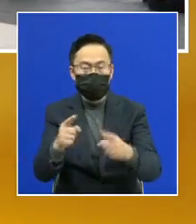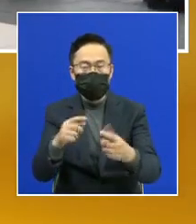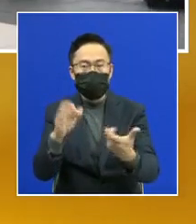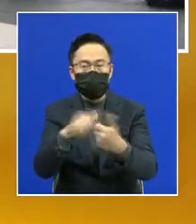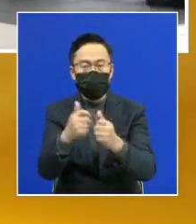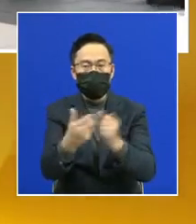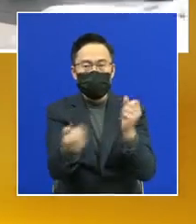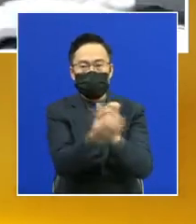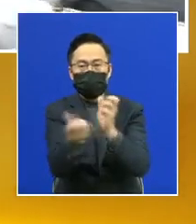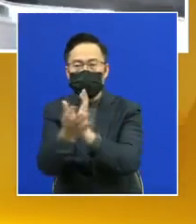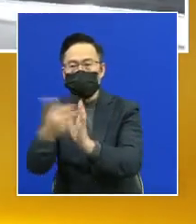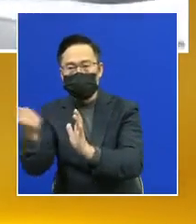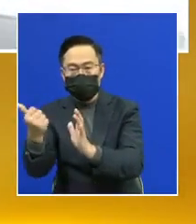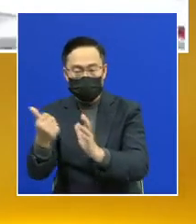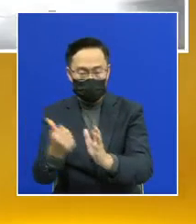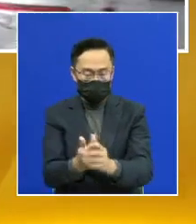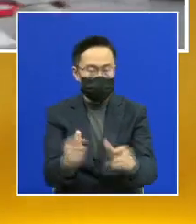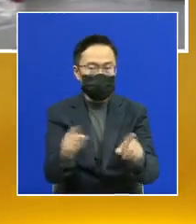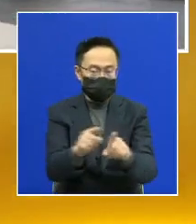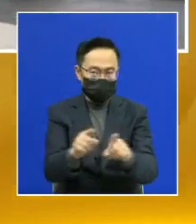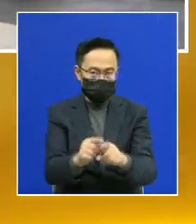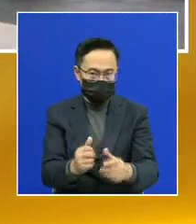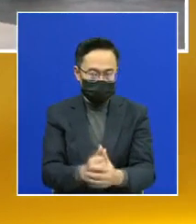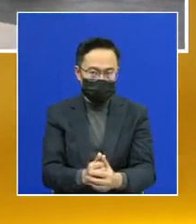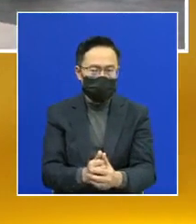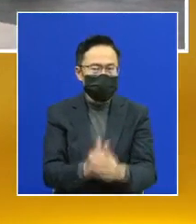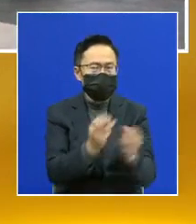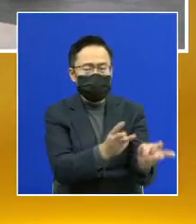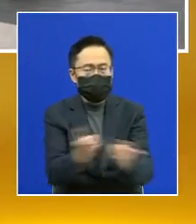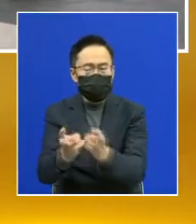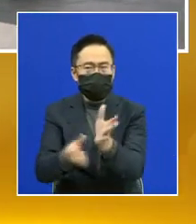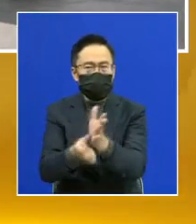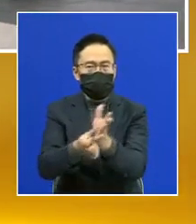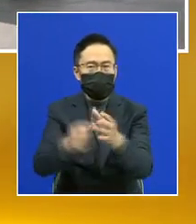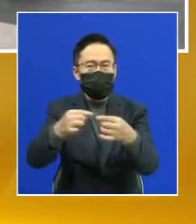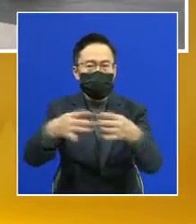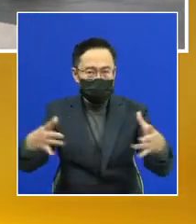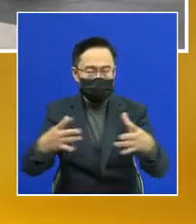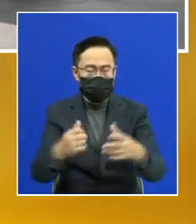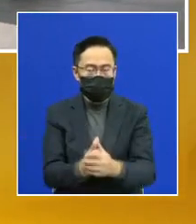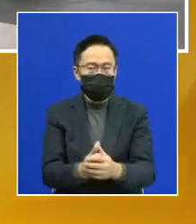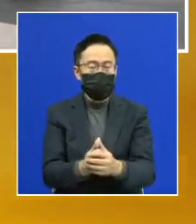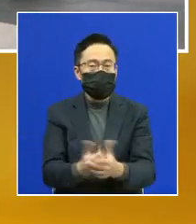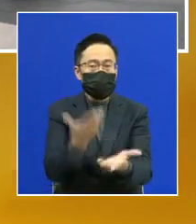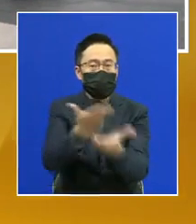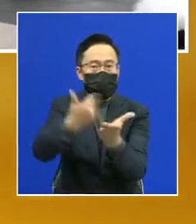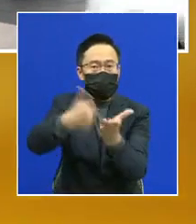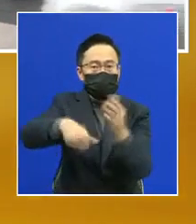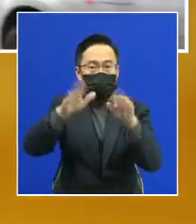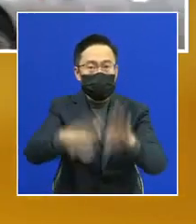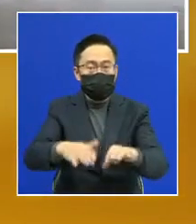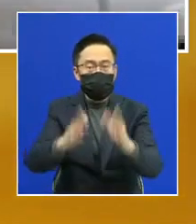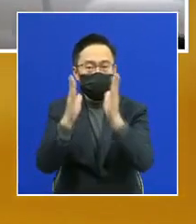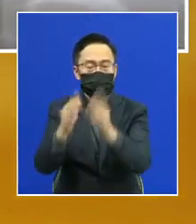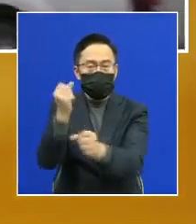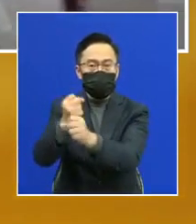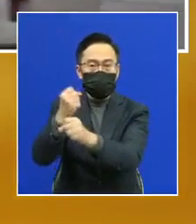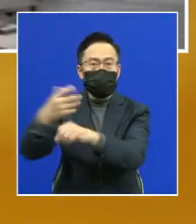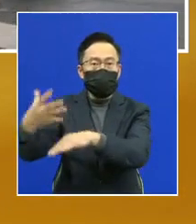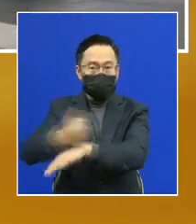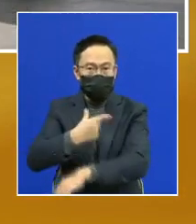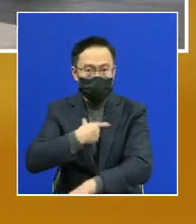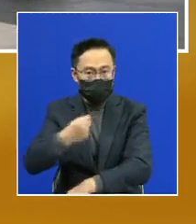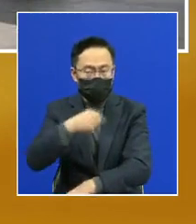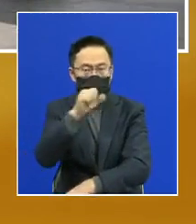ได้รับทำแซ่ซ้องสรรเสริญไปแล้วแต่นั่นคือวิถีของนักการเมืองแบบที่ไม่รับชอบป่ะที่